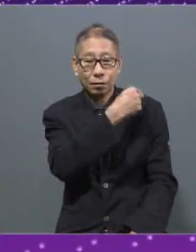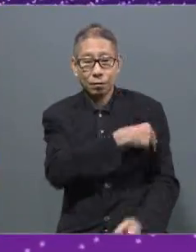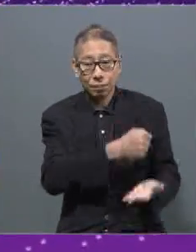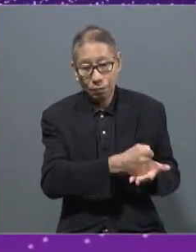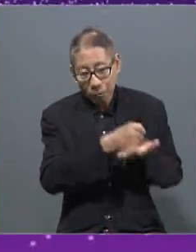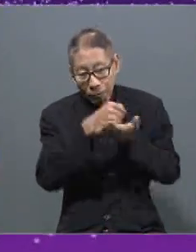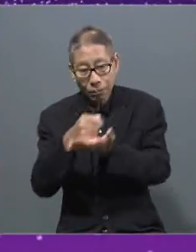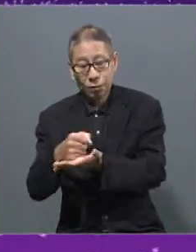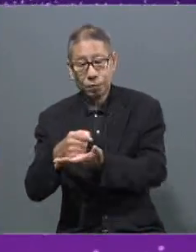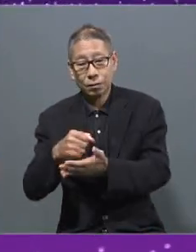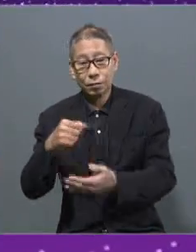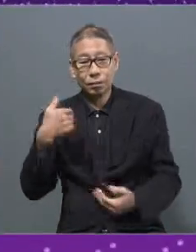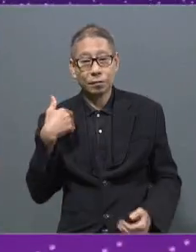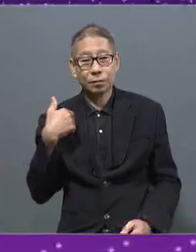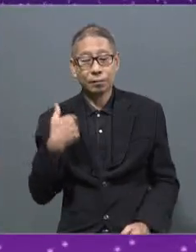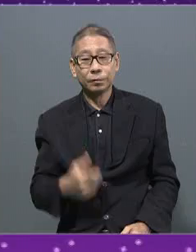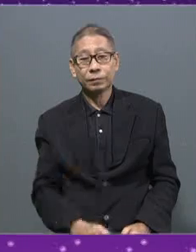ไว้ในพื้นที่ครับ